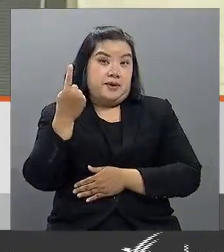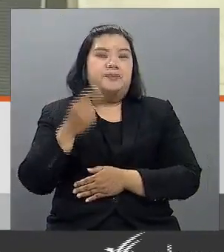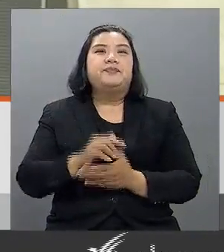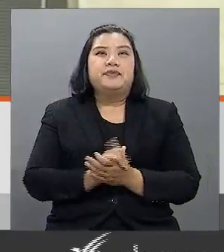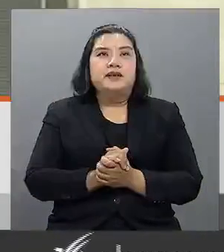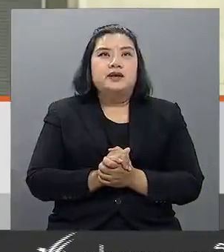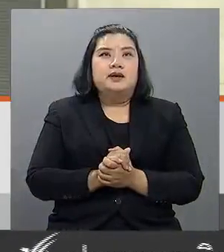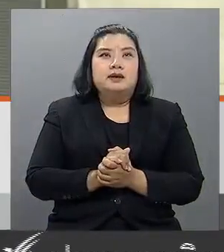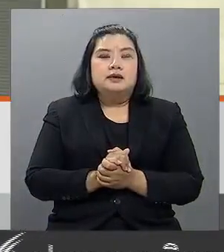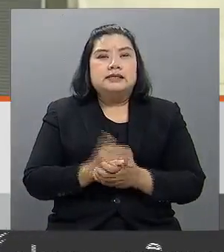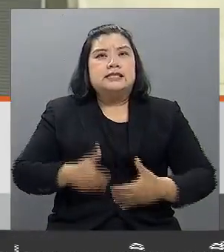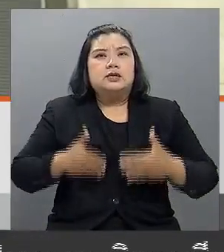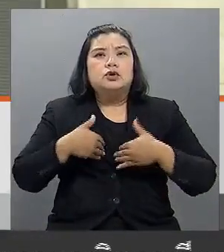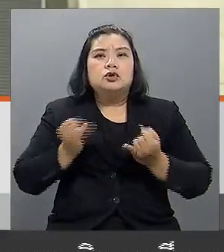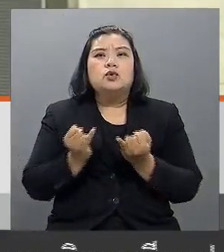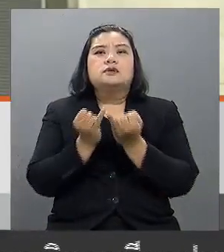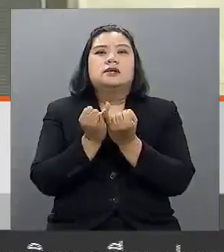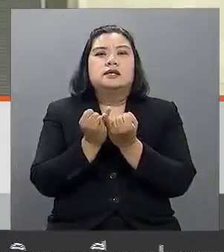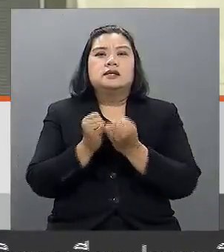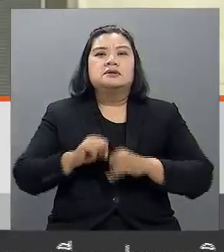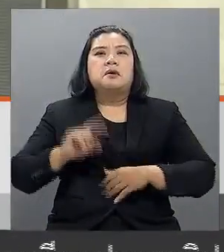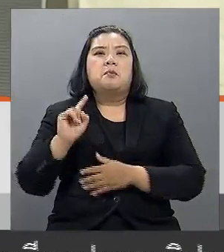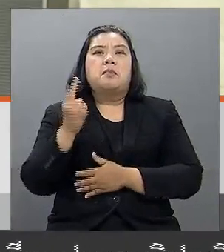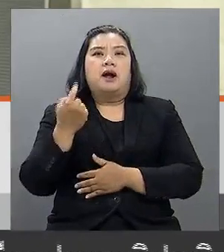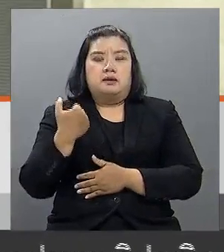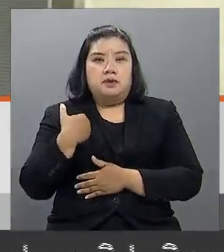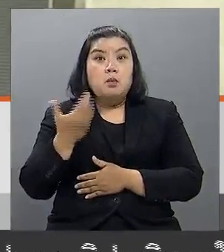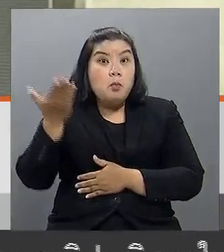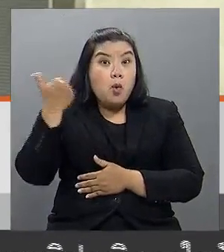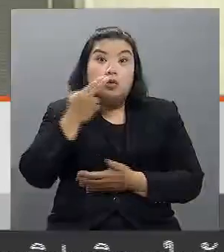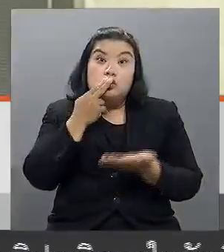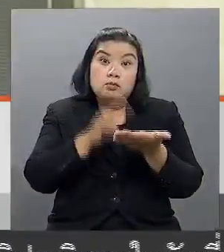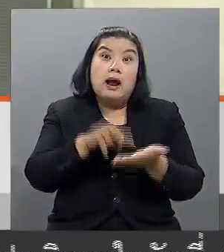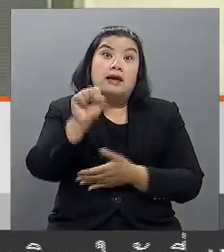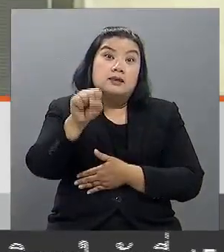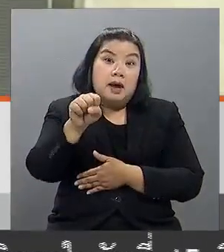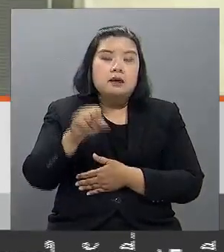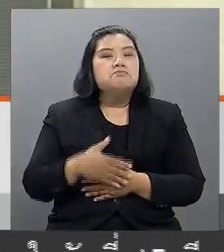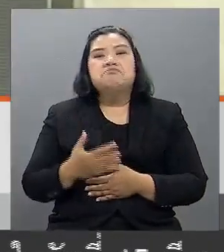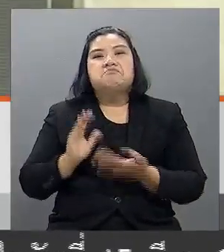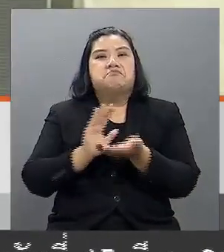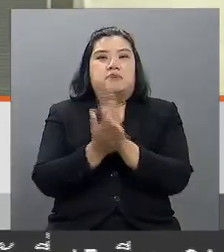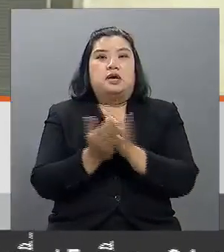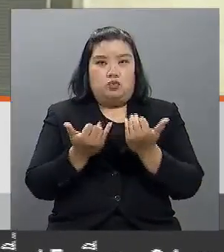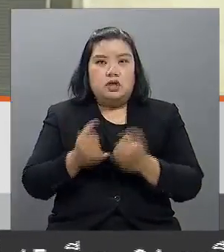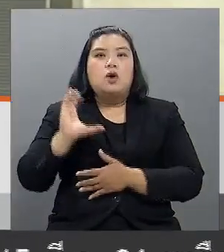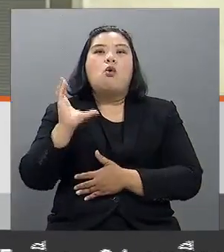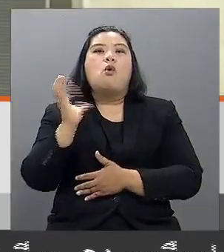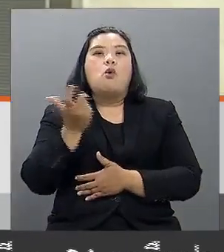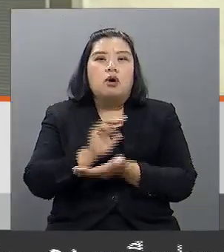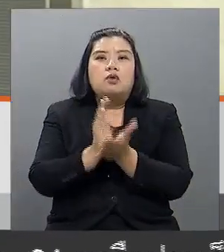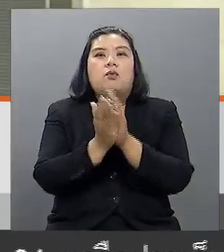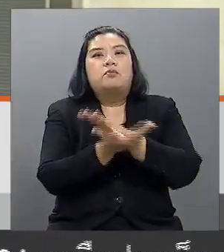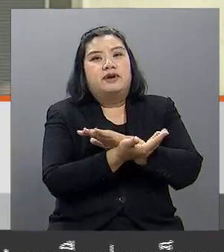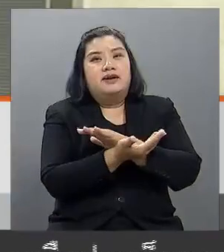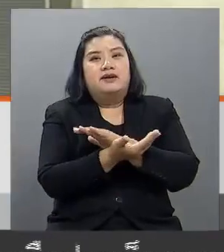จจุบันนะฮะสมัยก่อนเขาจะคิดว่าเราต้องเขียนจดหมายตลอดมันไม่ใช่นะฮะเพราะโลกมันต้องเปลี่ยนไปเราก็ต้องเปลี่ยนไปตามโลกไม่งั้นเราก็อยู่ไม่ได้